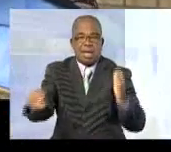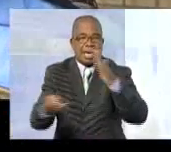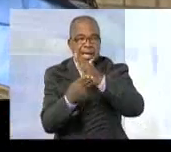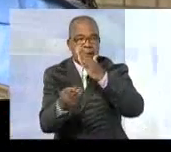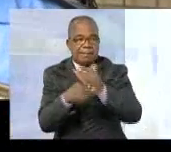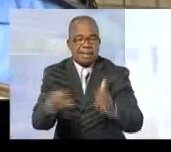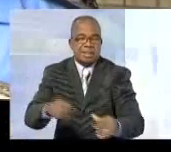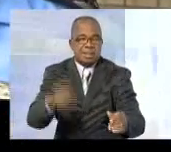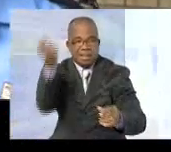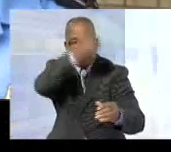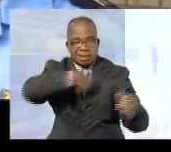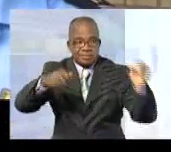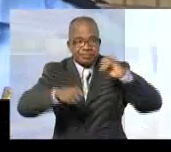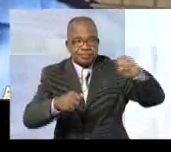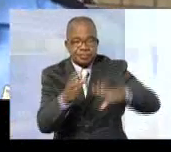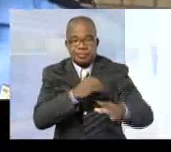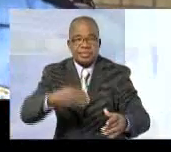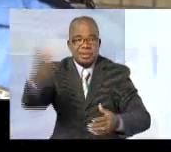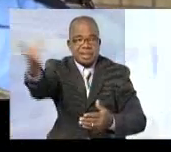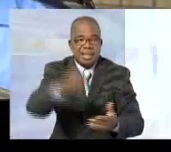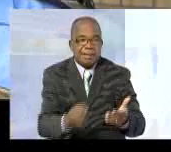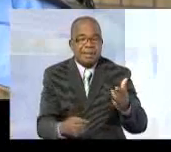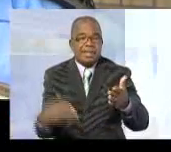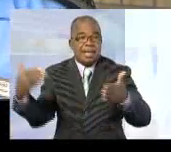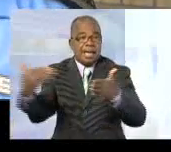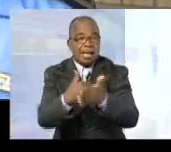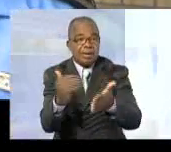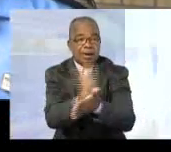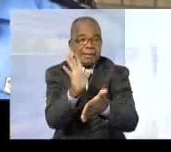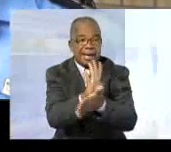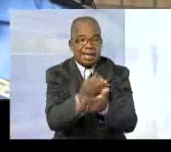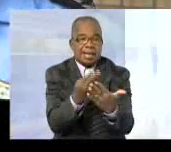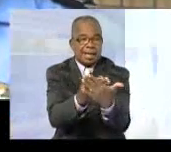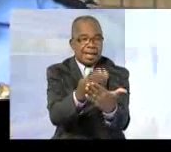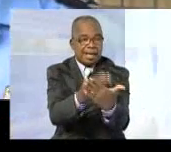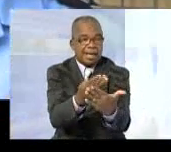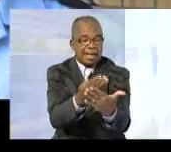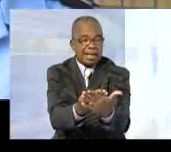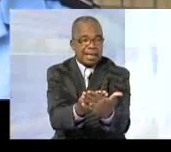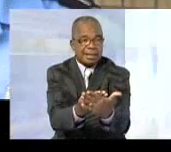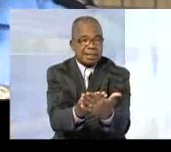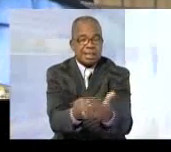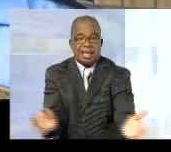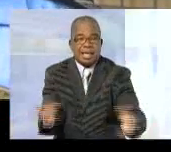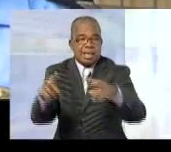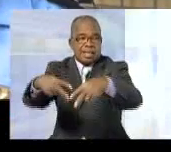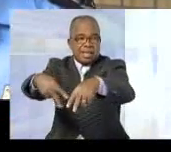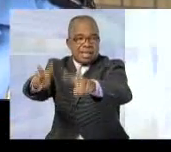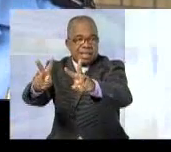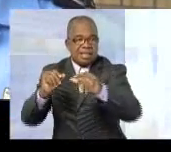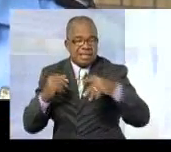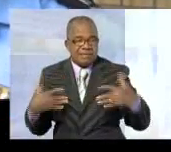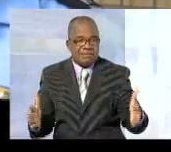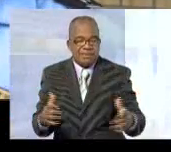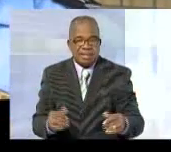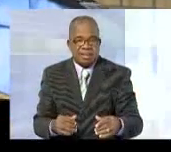3 130 000. Ils s'approvisionnent en nouveaux billets et ils vendent C'est le nouveau billet contre les anciens